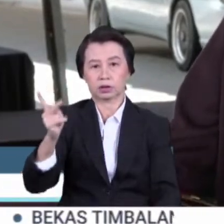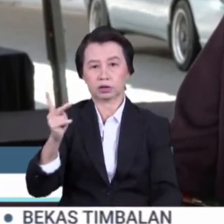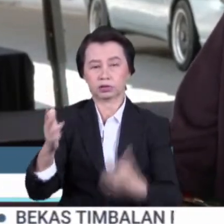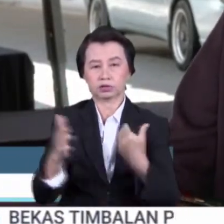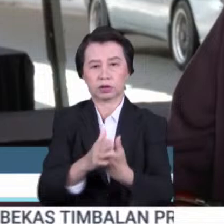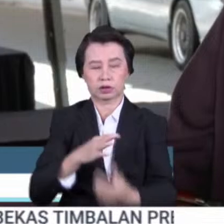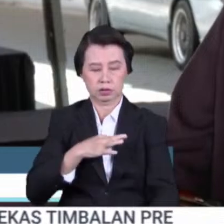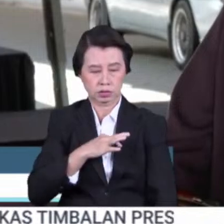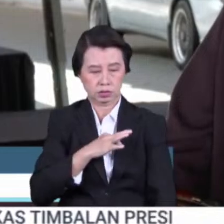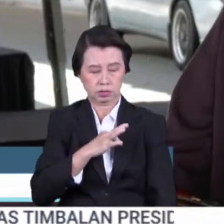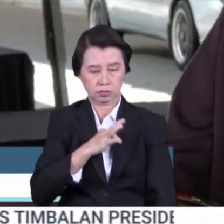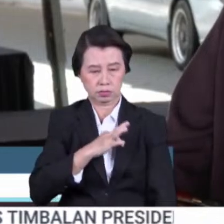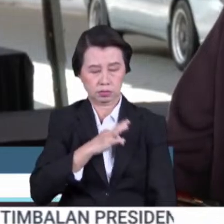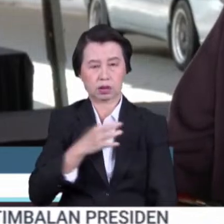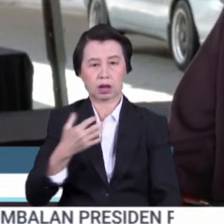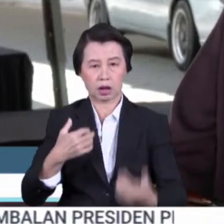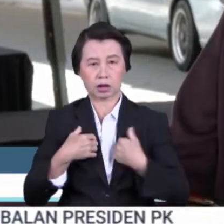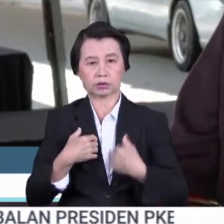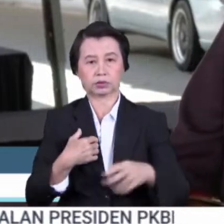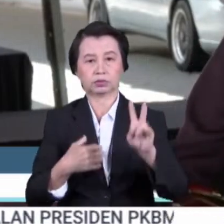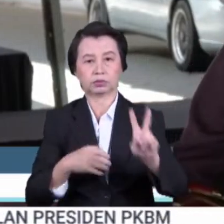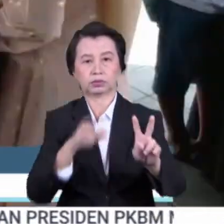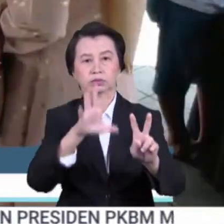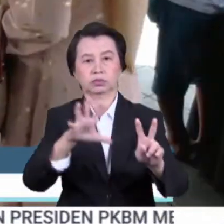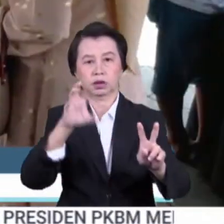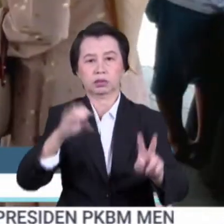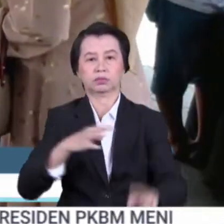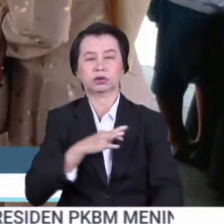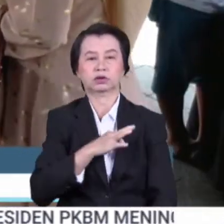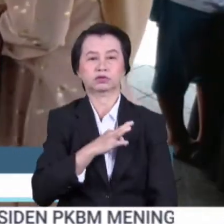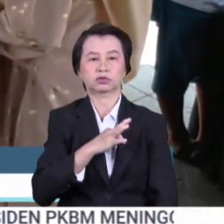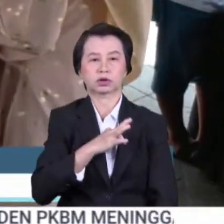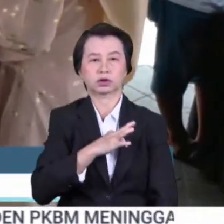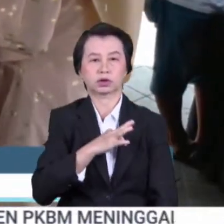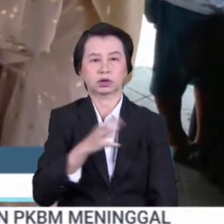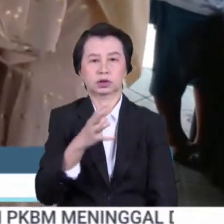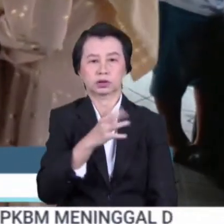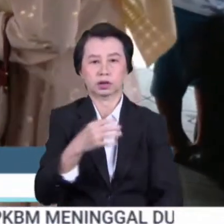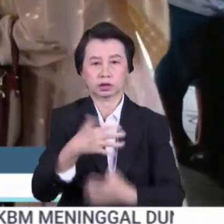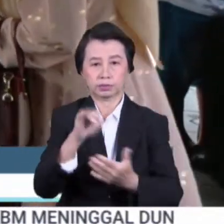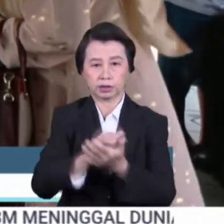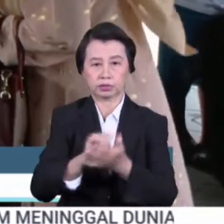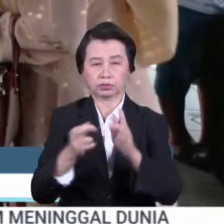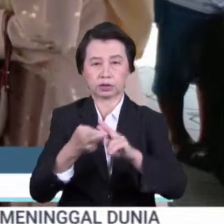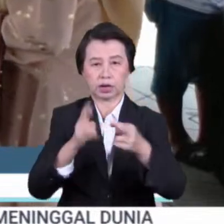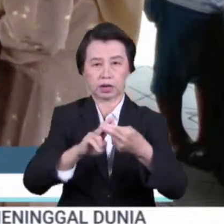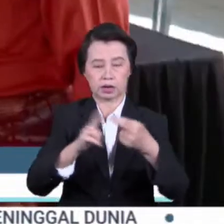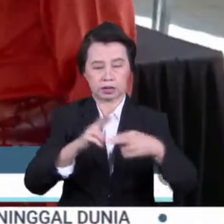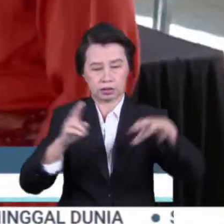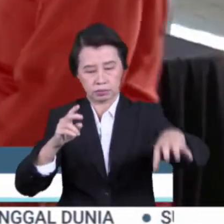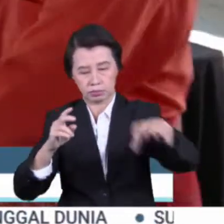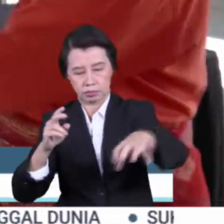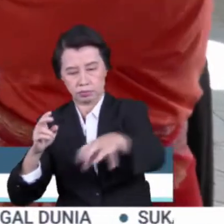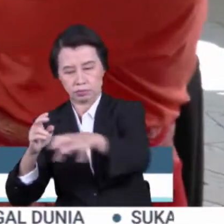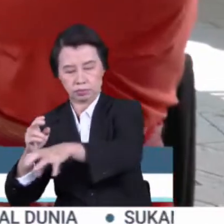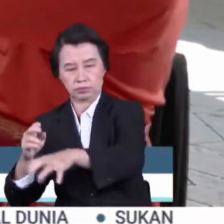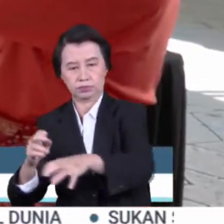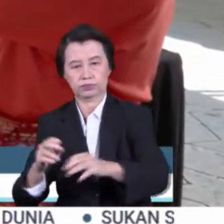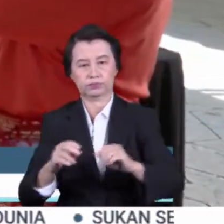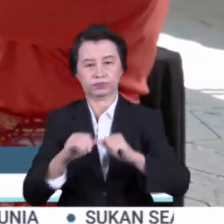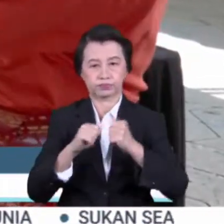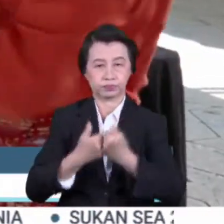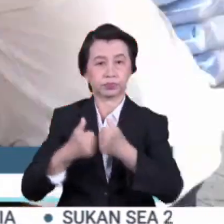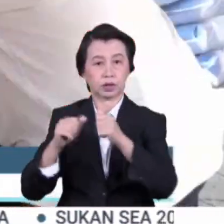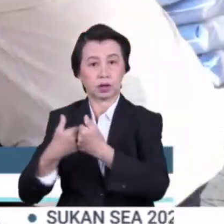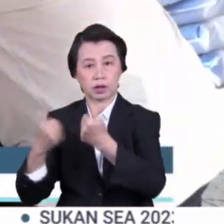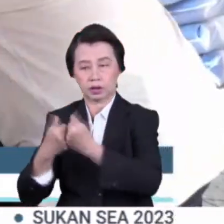sukarelawan saja kita mempunyai 250 sukarelawan. Lepas tu dengan rakan-rakan strategik, dengan agensi-agensi